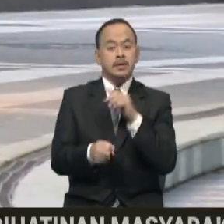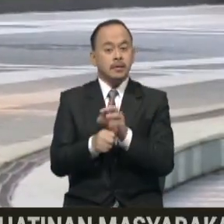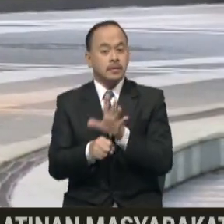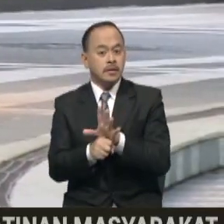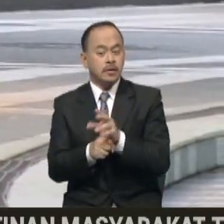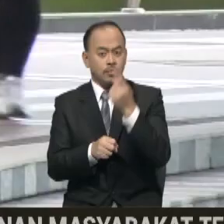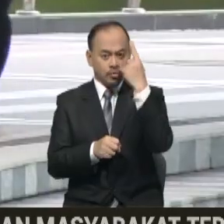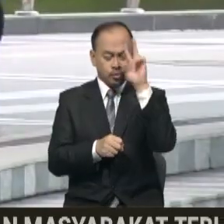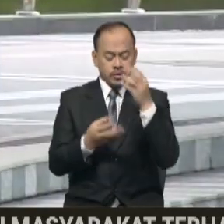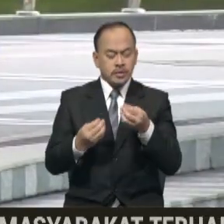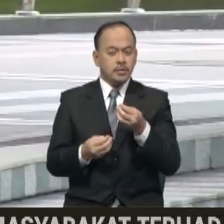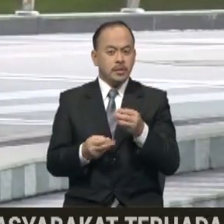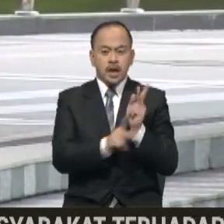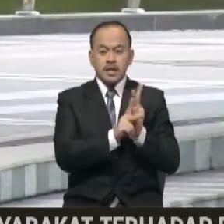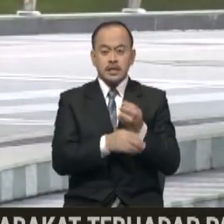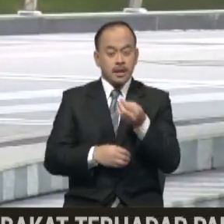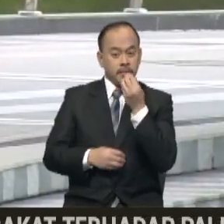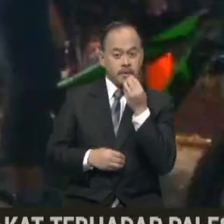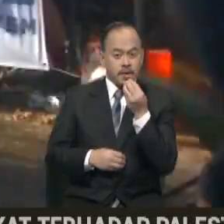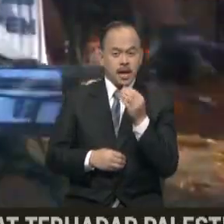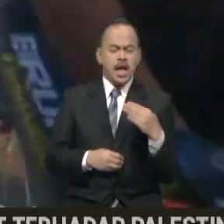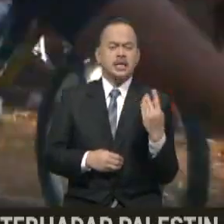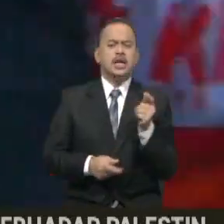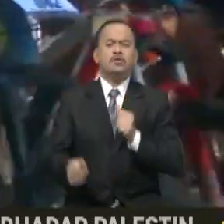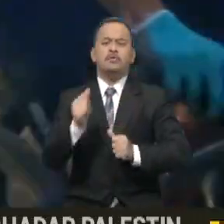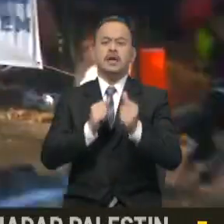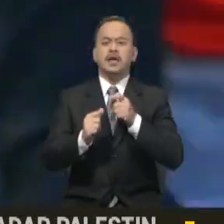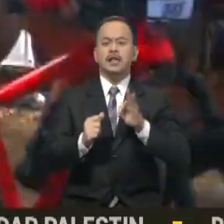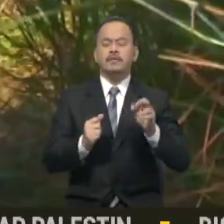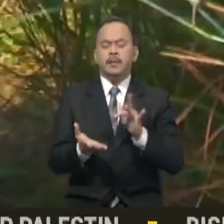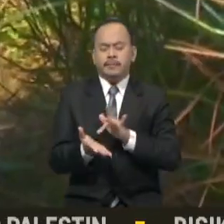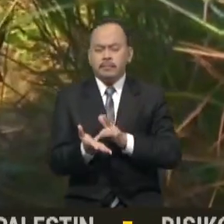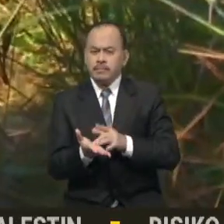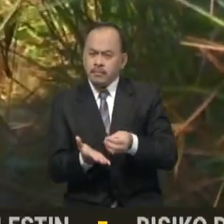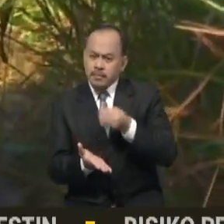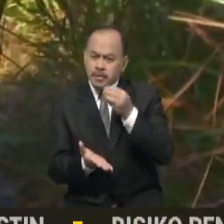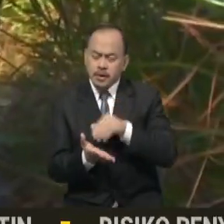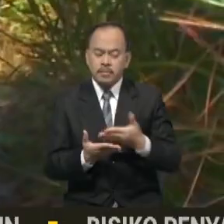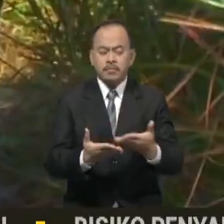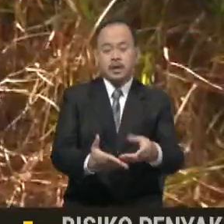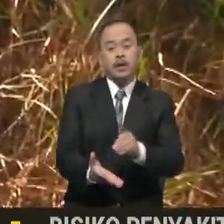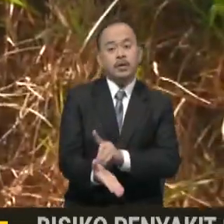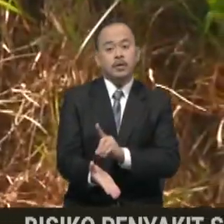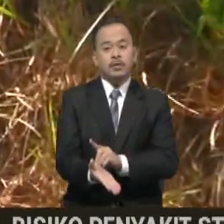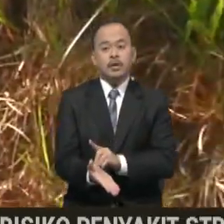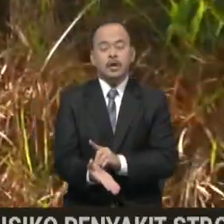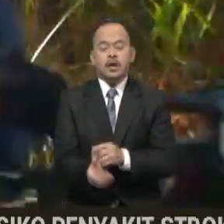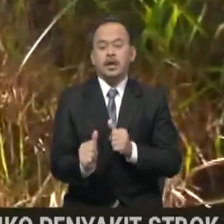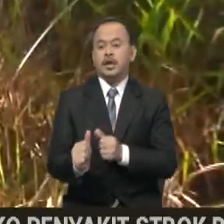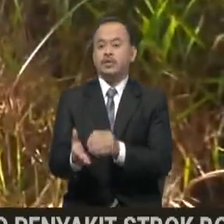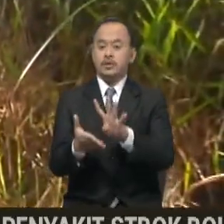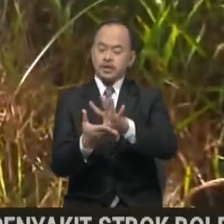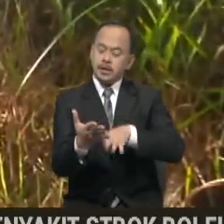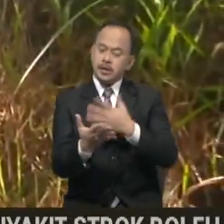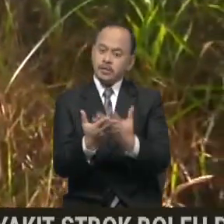ramai untuk menjaga pemakanan, sentiasa aktif dan memakan ubat yang diberikan oleh doktor mengikut jadual jika